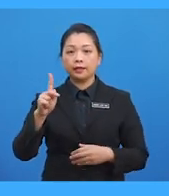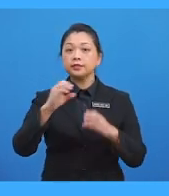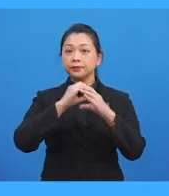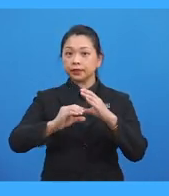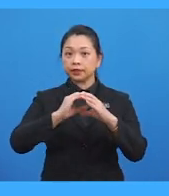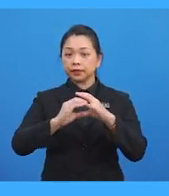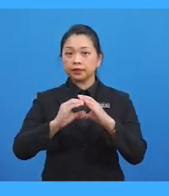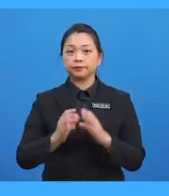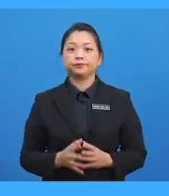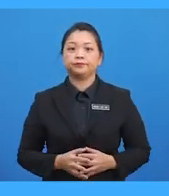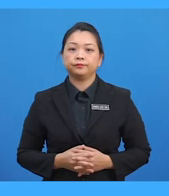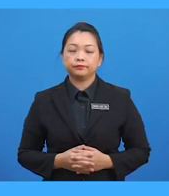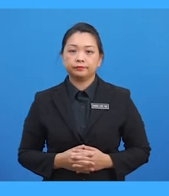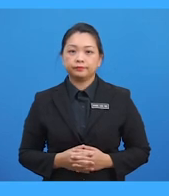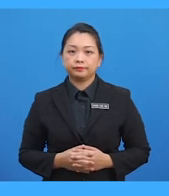terbitan.